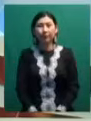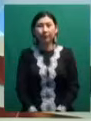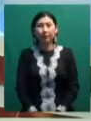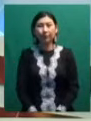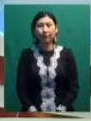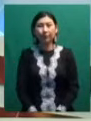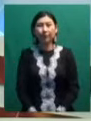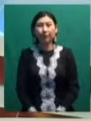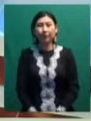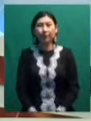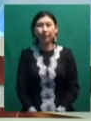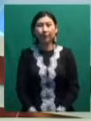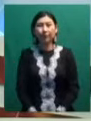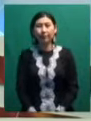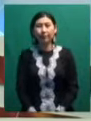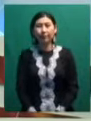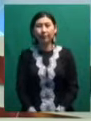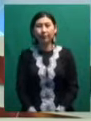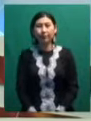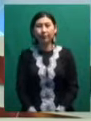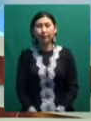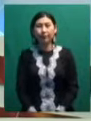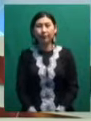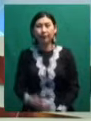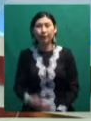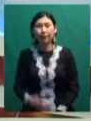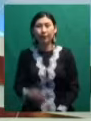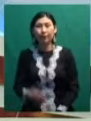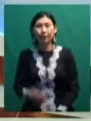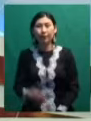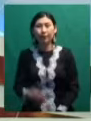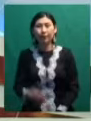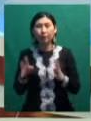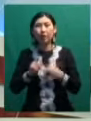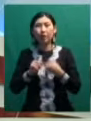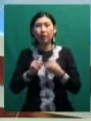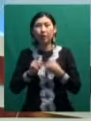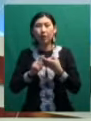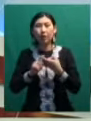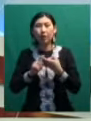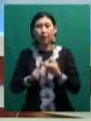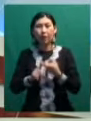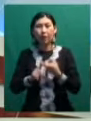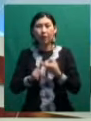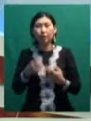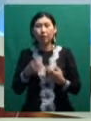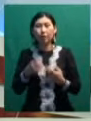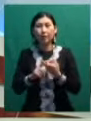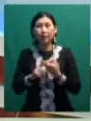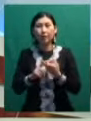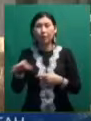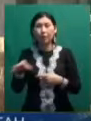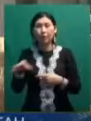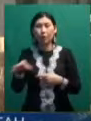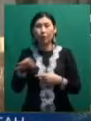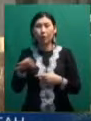Атырауда 48 адам инфекция жұқтырған. Қауіпті індеттің тәуліктік көрсеткішіне байланысты облыс аймақта.